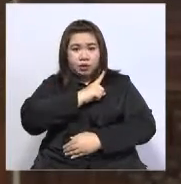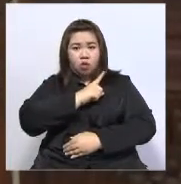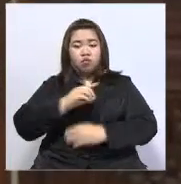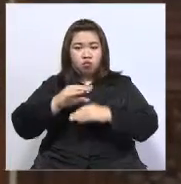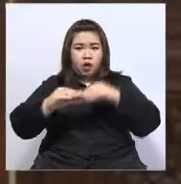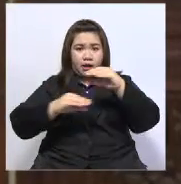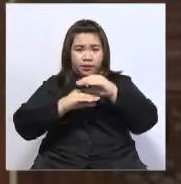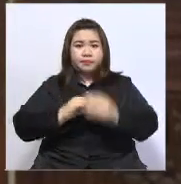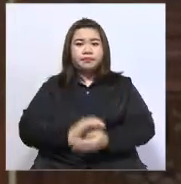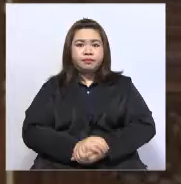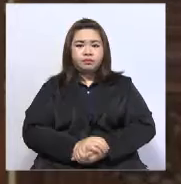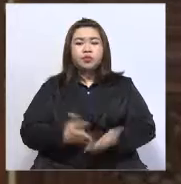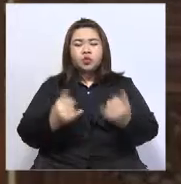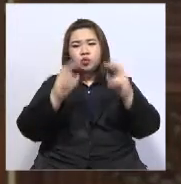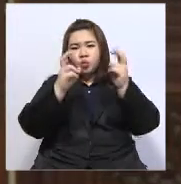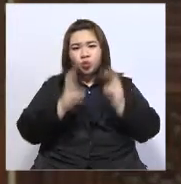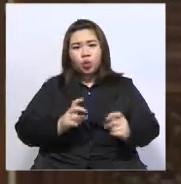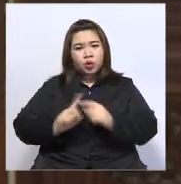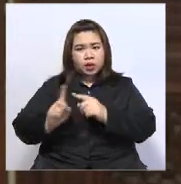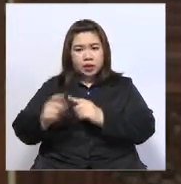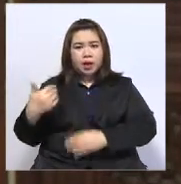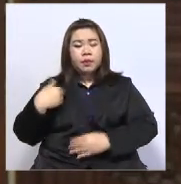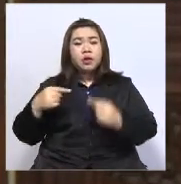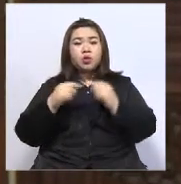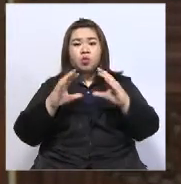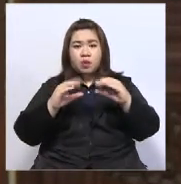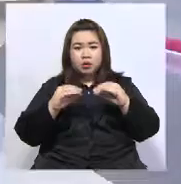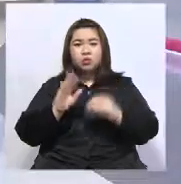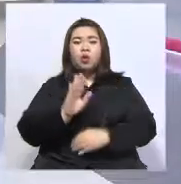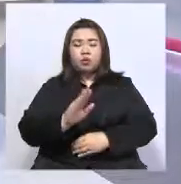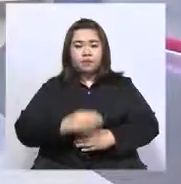งอยู่แล้วครับวันนี้มีหลายประเด็นที่ต้องติดตามนะครับในที่ประชุมของทาง BOI นะครับ